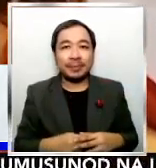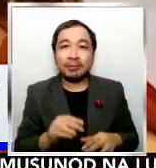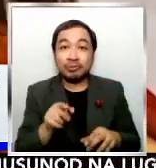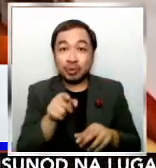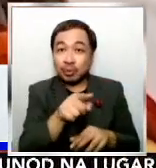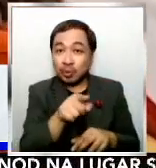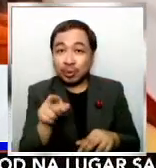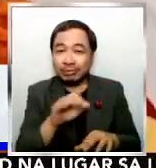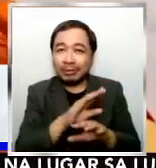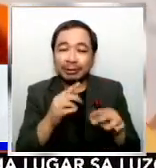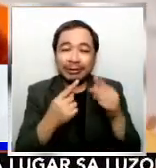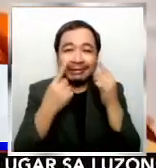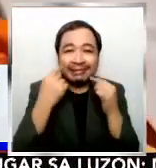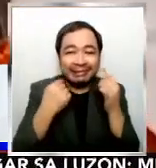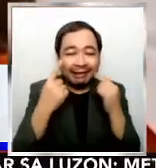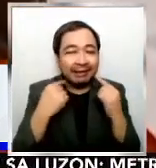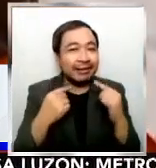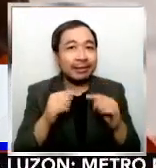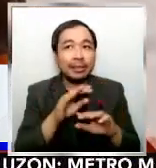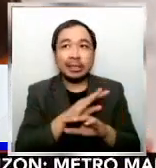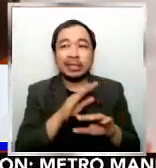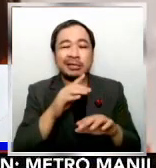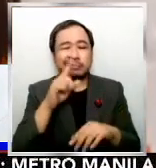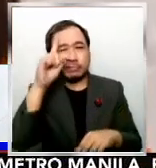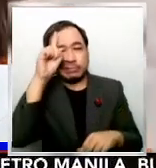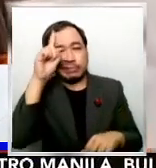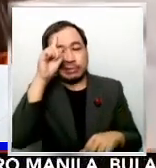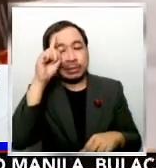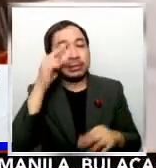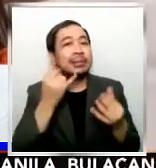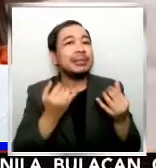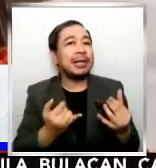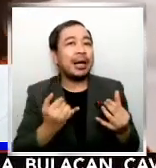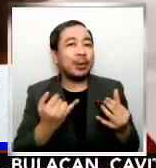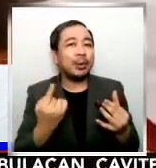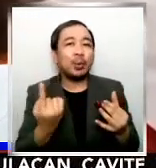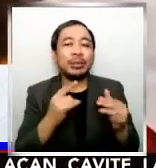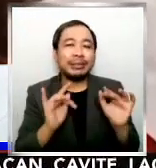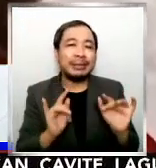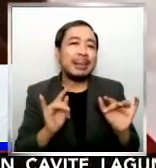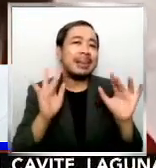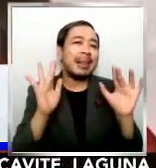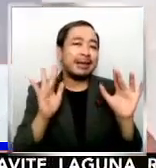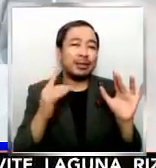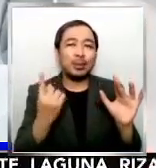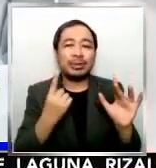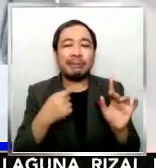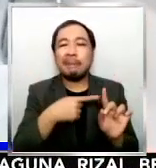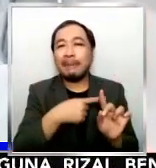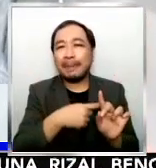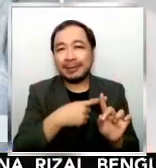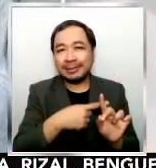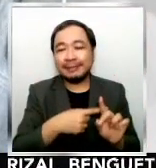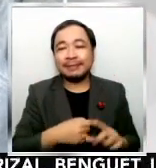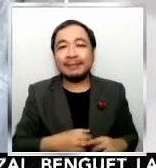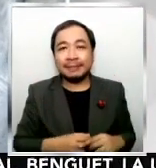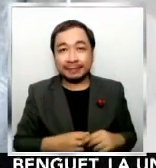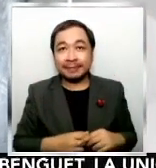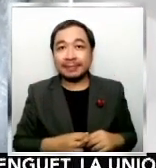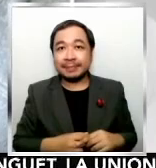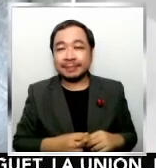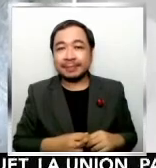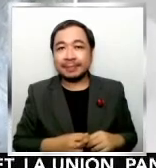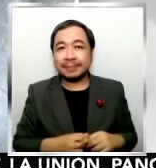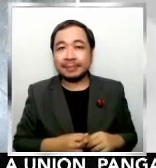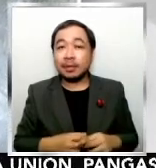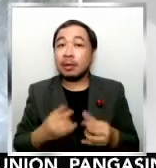kayo maiinis. Sa ngayon, light lang tayo, positive lang. Kinakareer naman